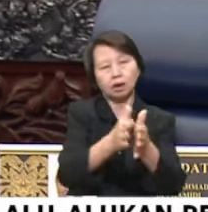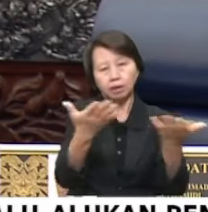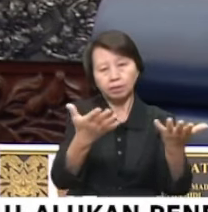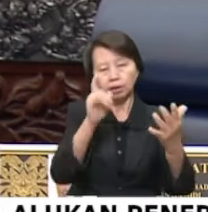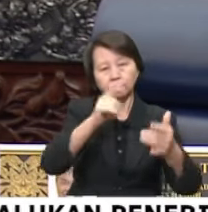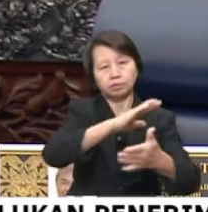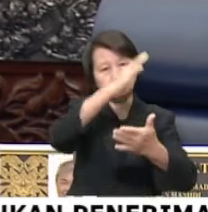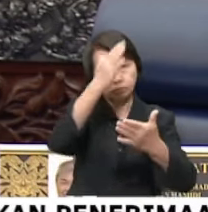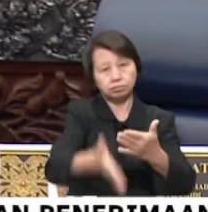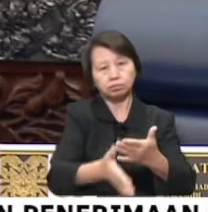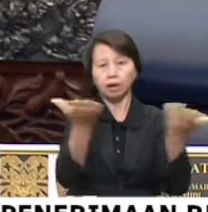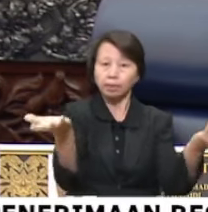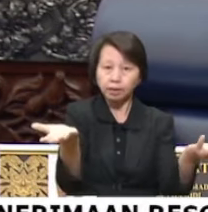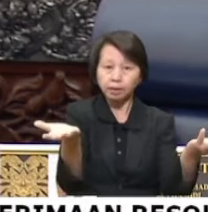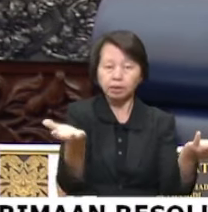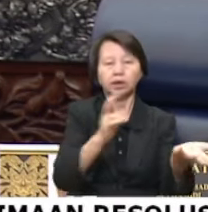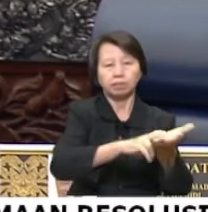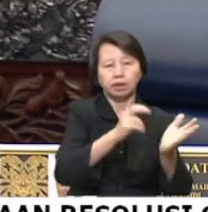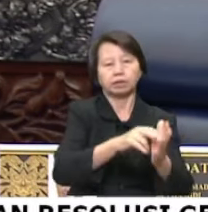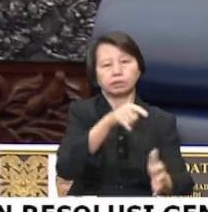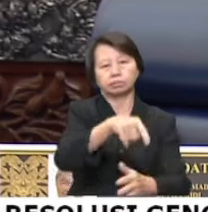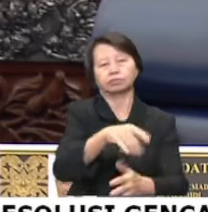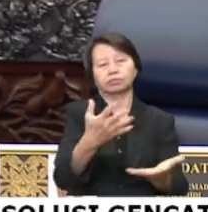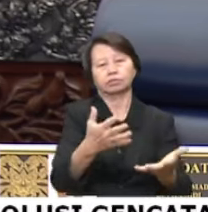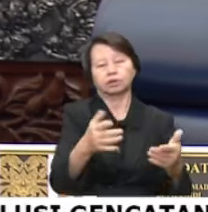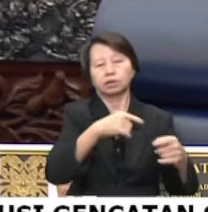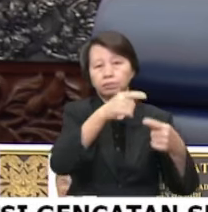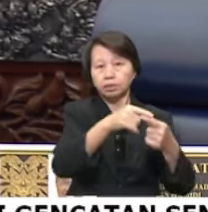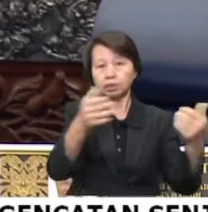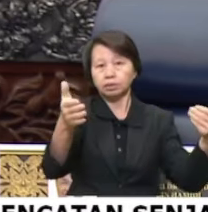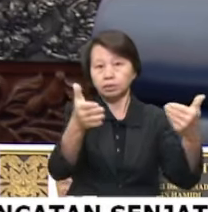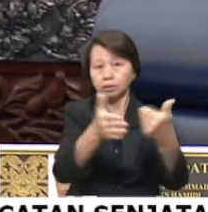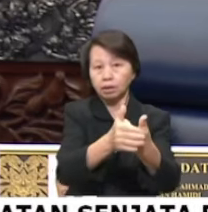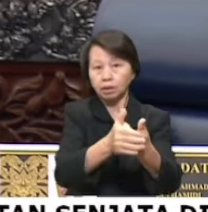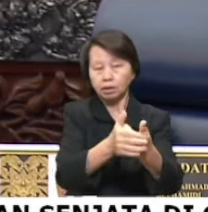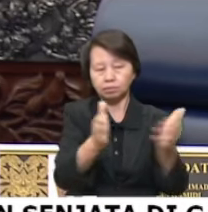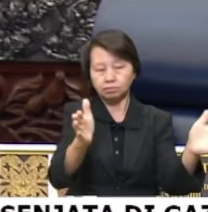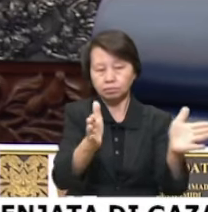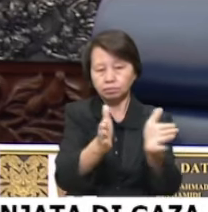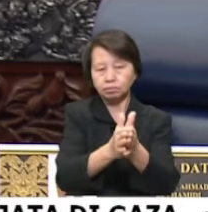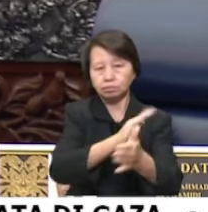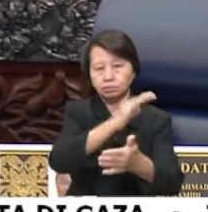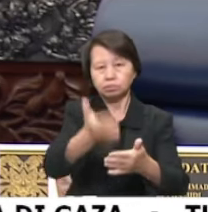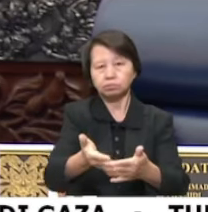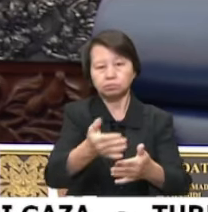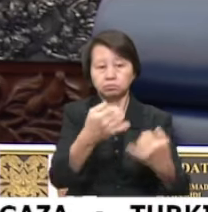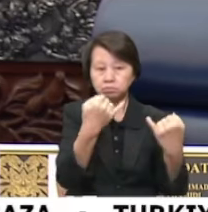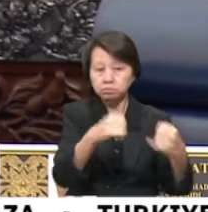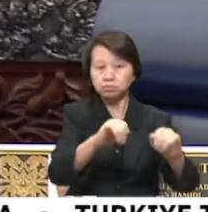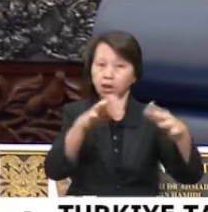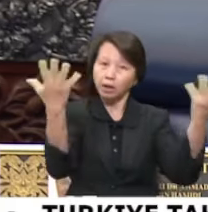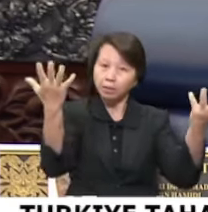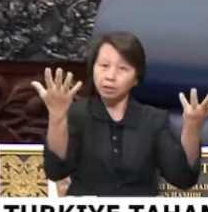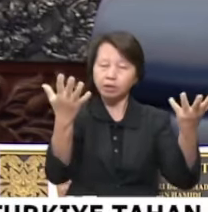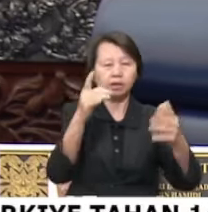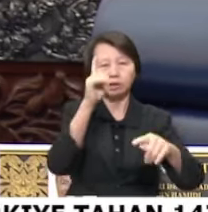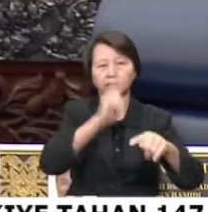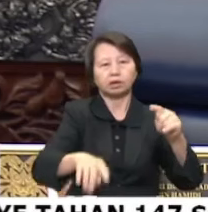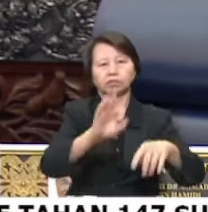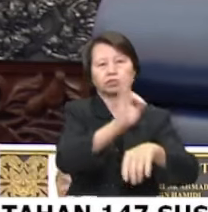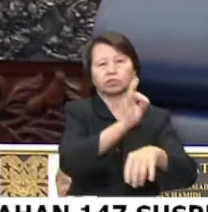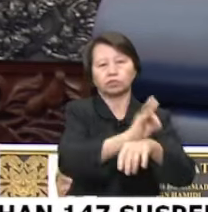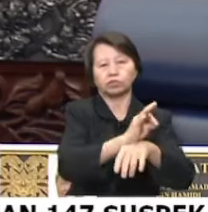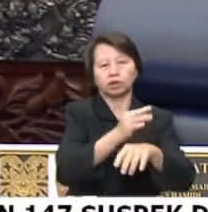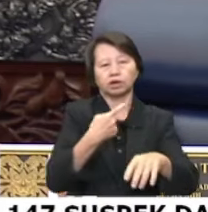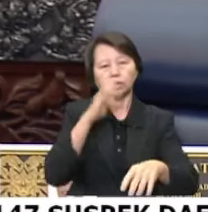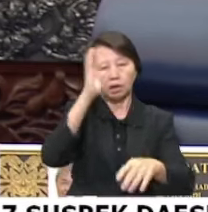tamat hayatkan. Maknanya bila sampai tempoh, maknanya ianya tidak akan berfungsi lagi. Disebabkan kita kena beralih sama